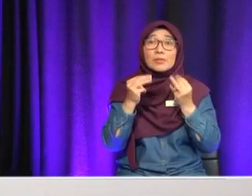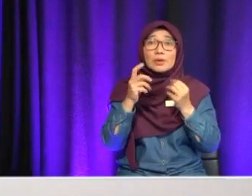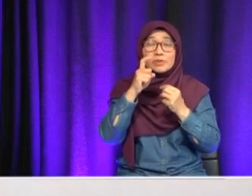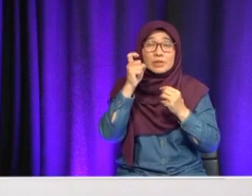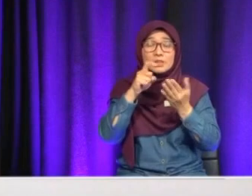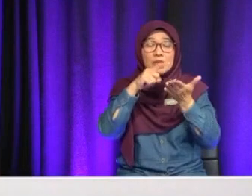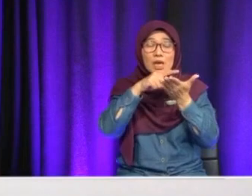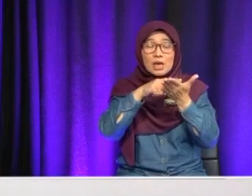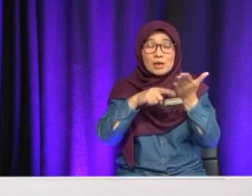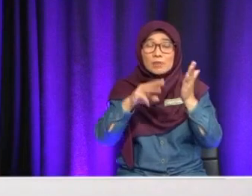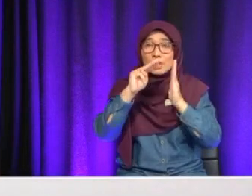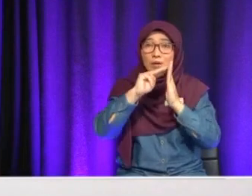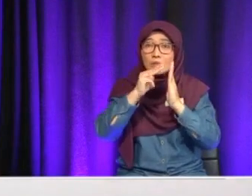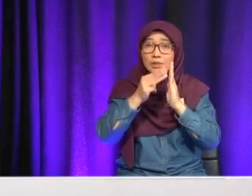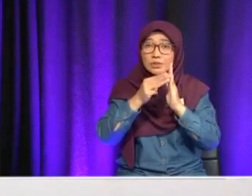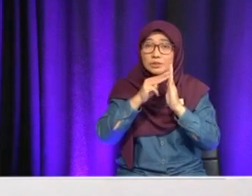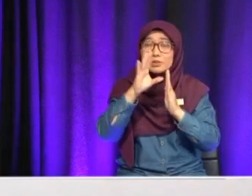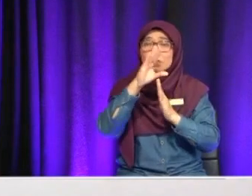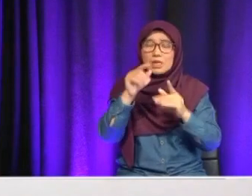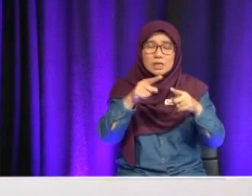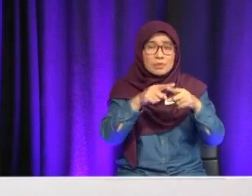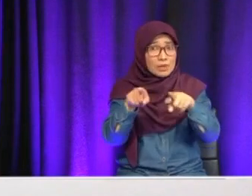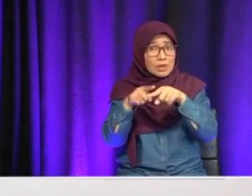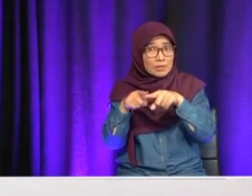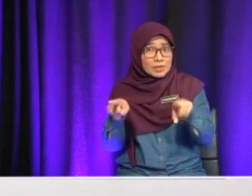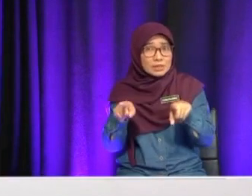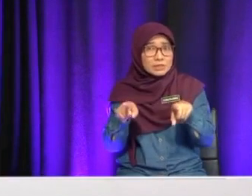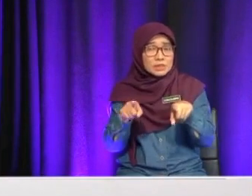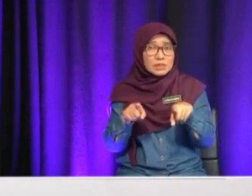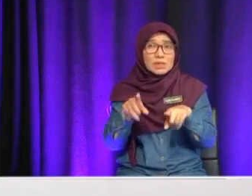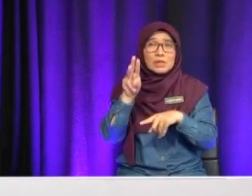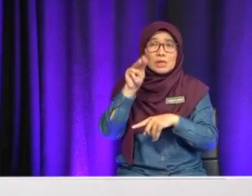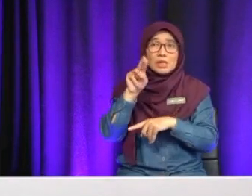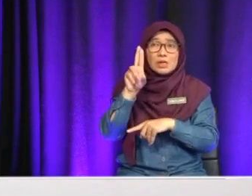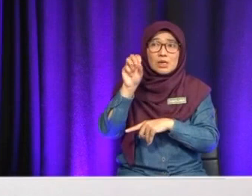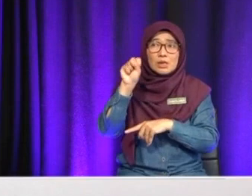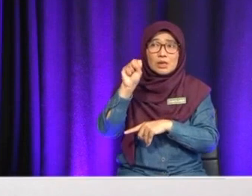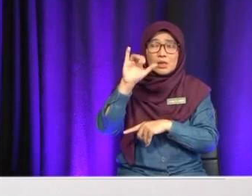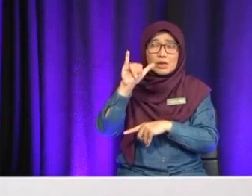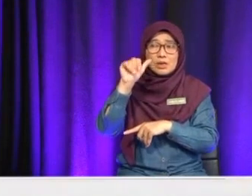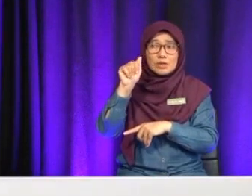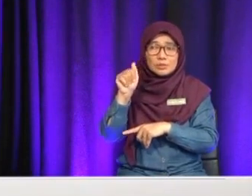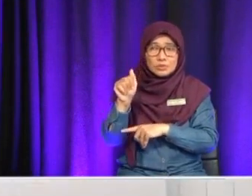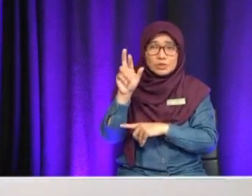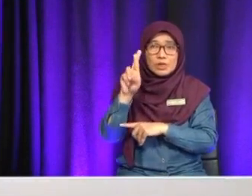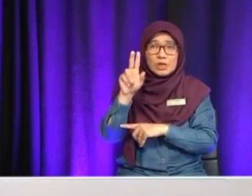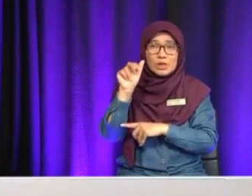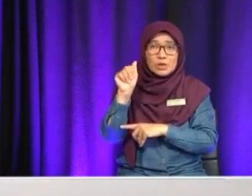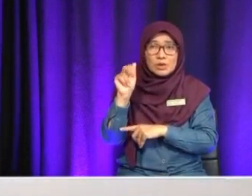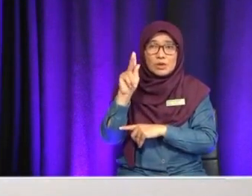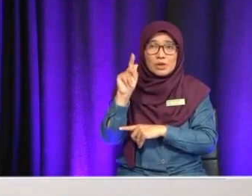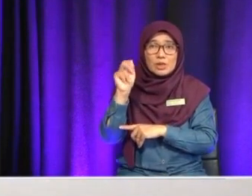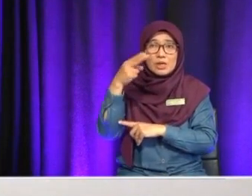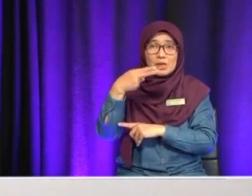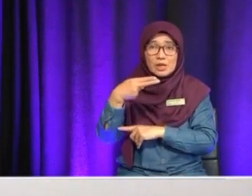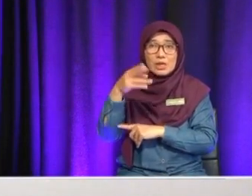apakah maksud dan perbezaan antara musyarakah dan mudarabah? Siapa nak